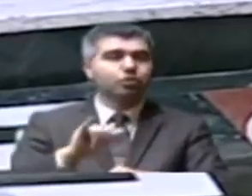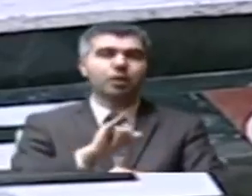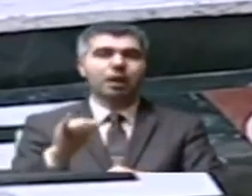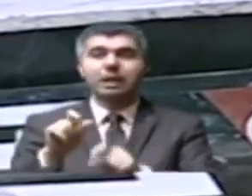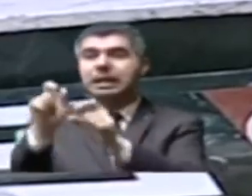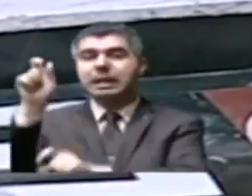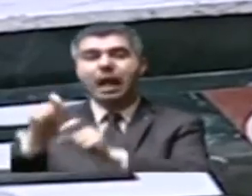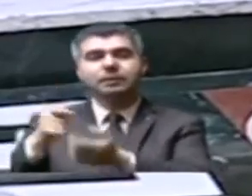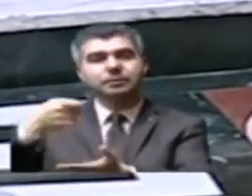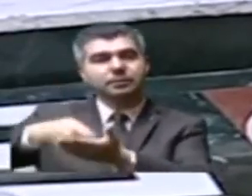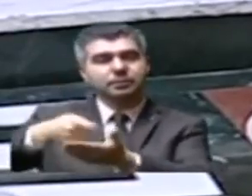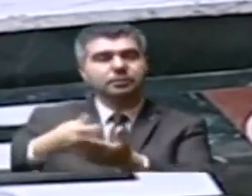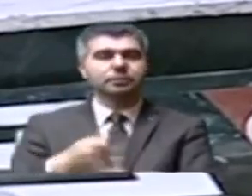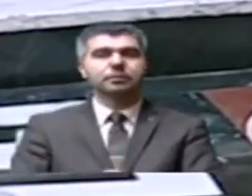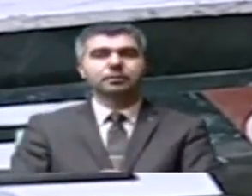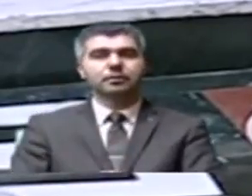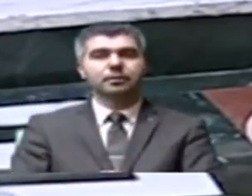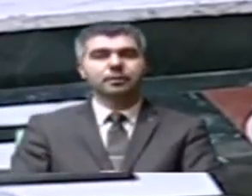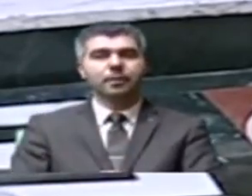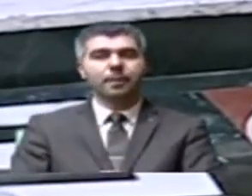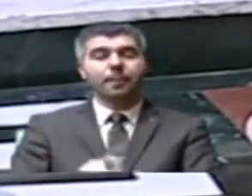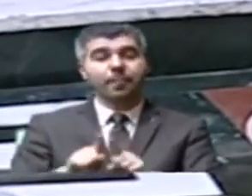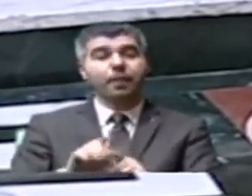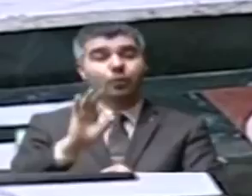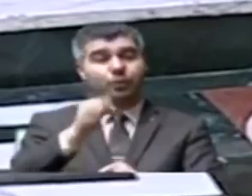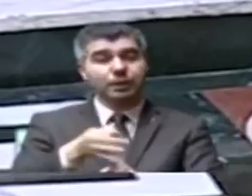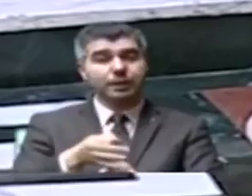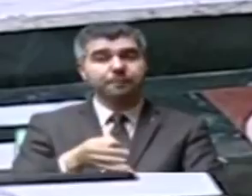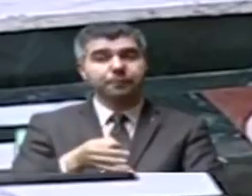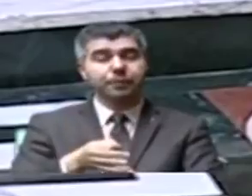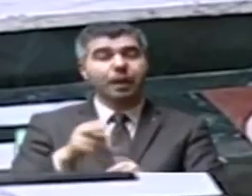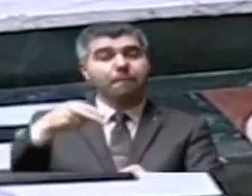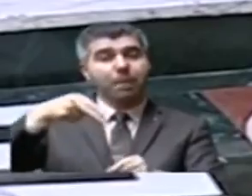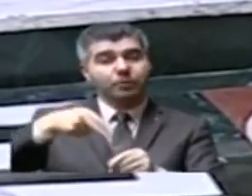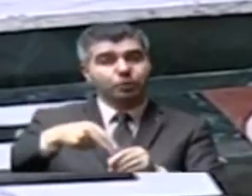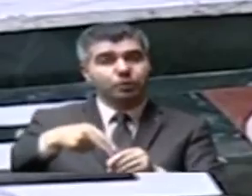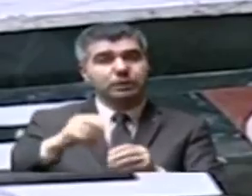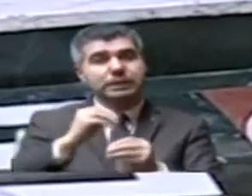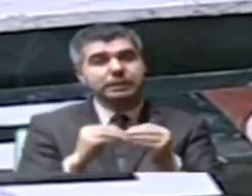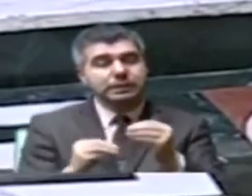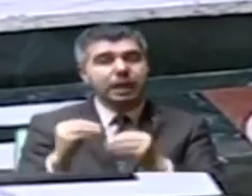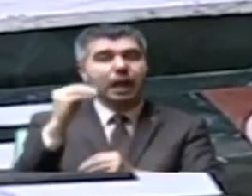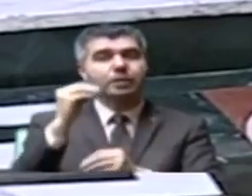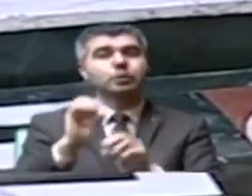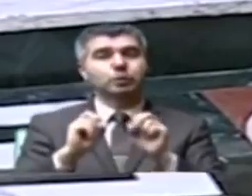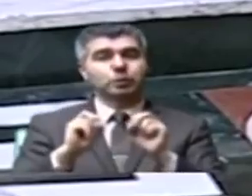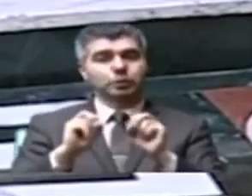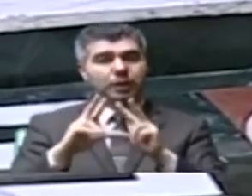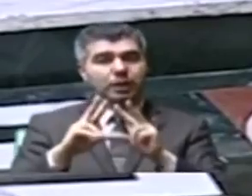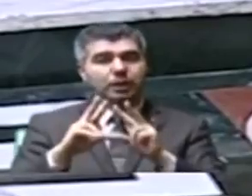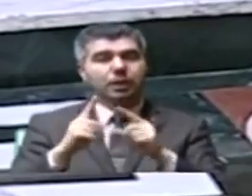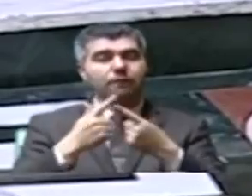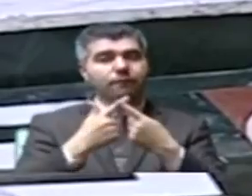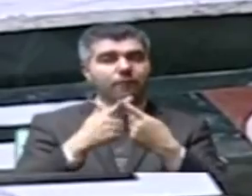المواطن. إذا خاصنا نكون واقعيين، نعم البترول ازداد سعره، نعم هامش الربح